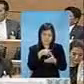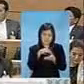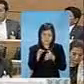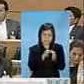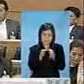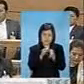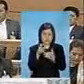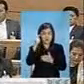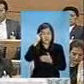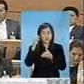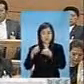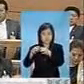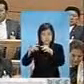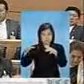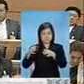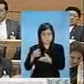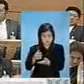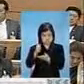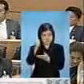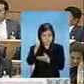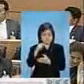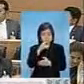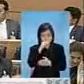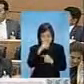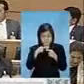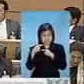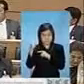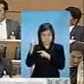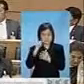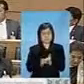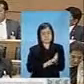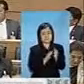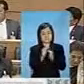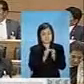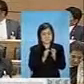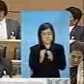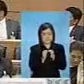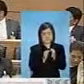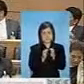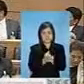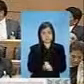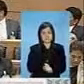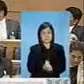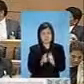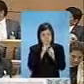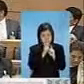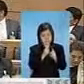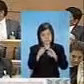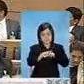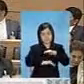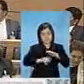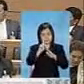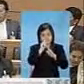วิปรัฐบาลจะกรุณาท่านประธานครับผมเรียนท่านประธานอย่างนี้ว่าหลักกฎหมายนี่เขาบอกว่